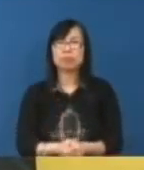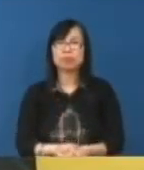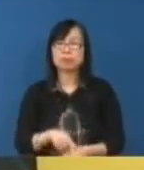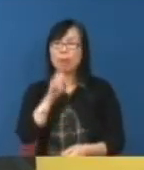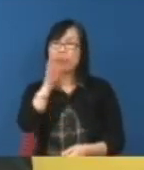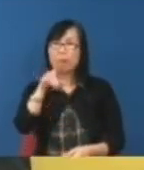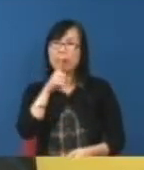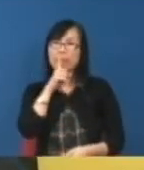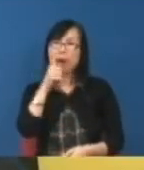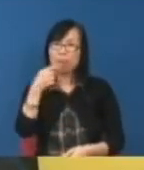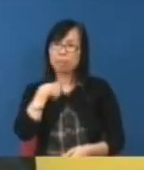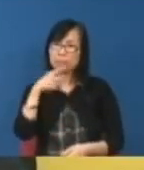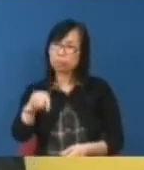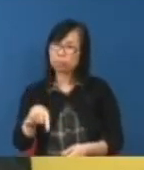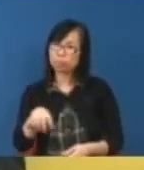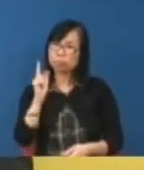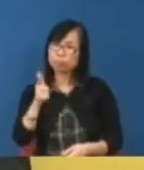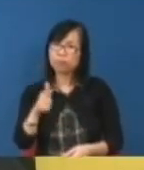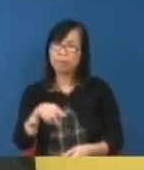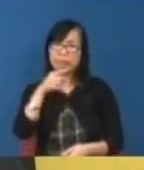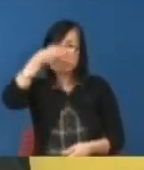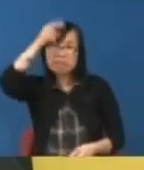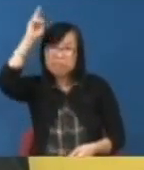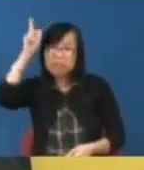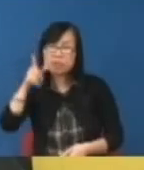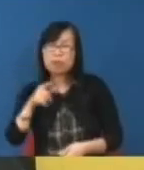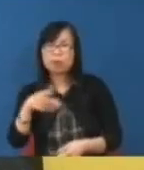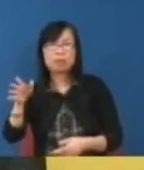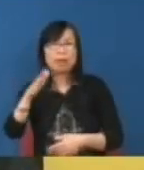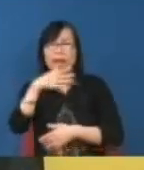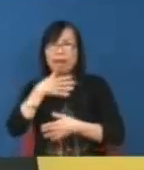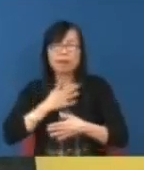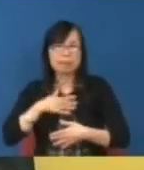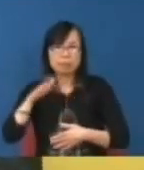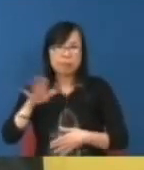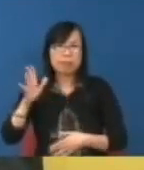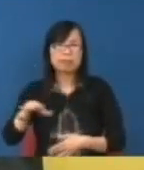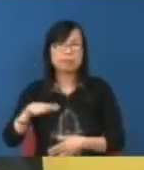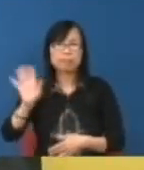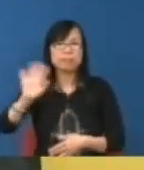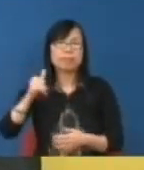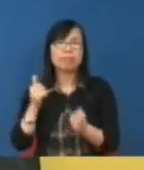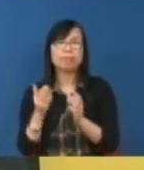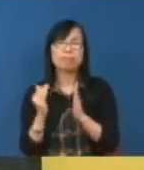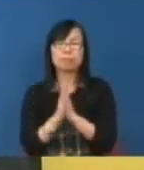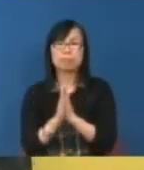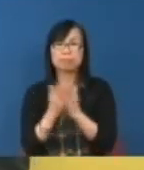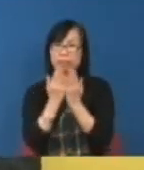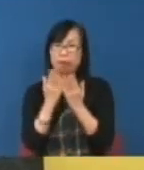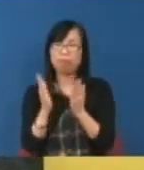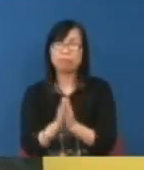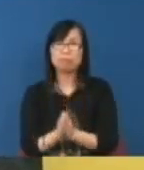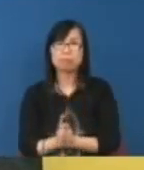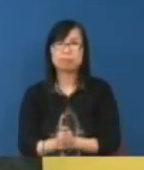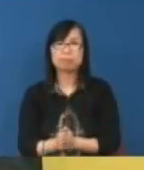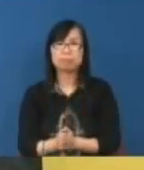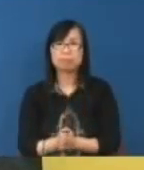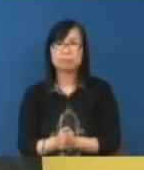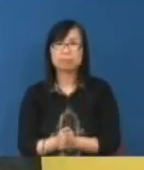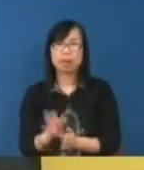兩分入唔到大學㗎，記住。 我唔想翻學。 你 boost 個老豆問佢點解你唔想翻學？佢話我腳痛。佢老